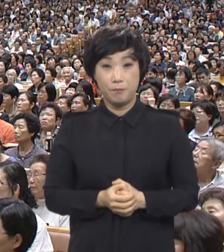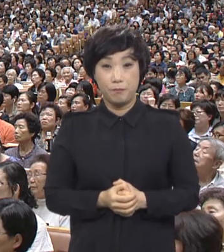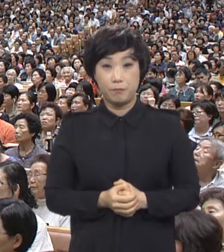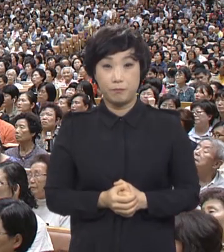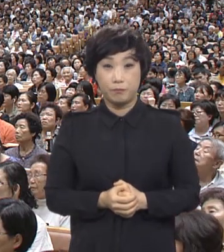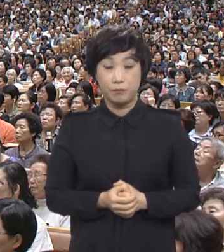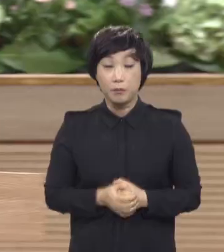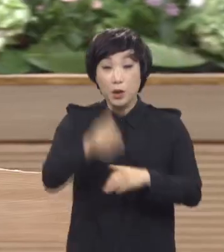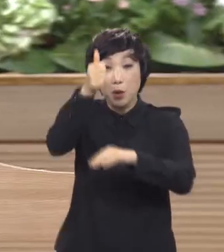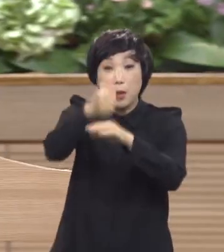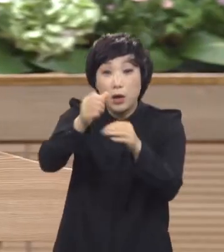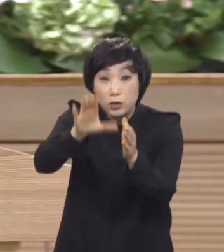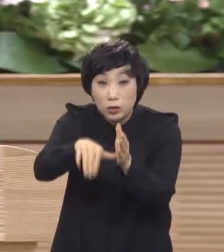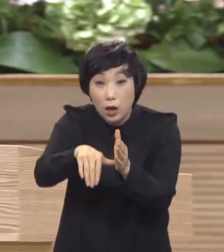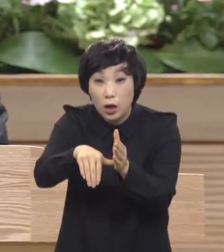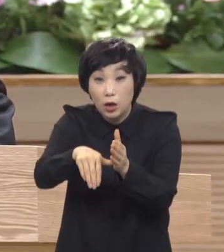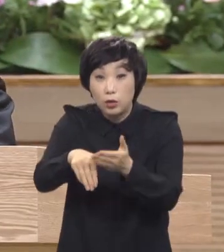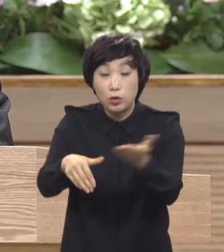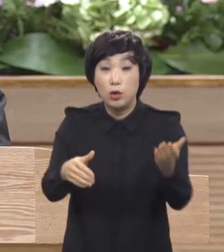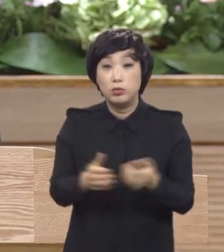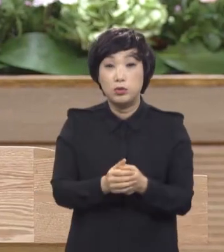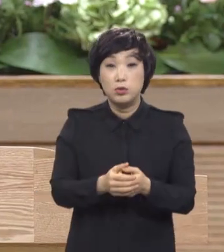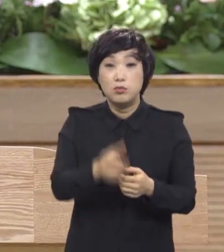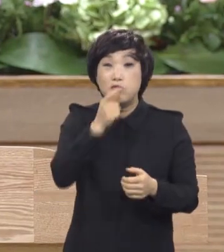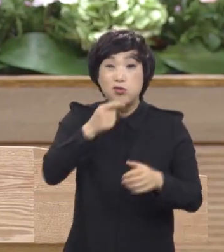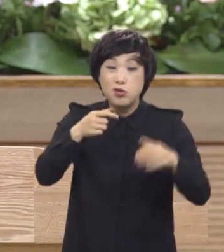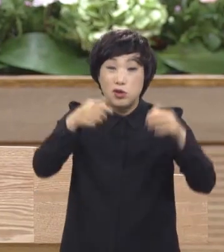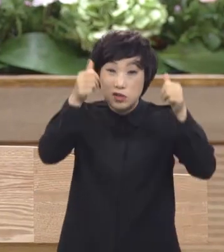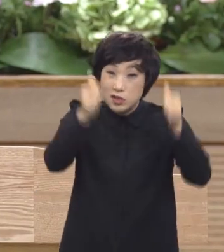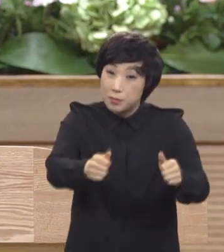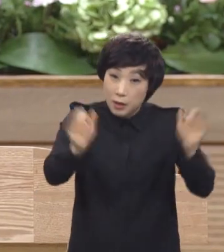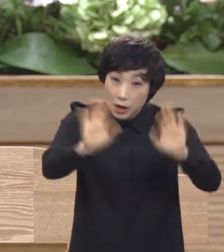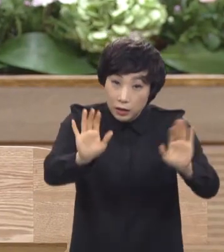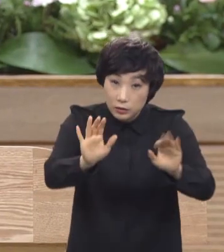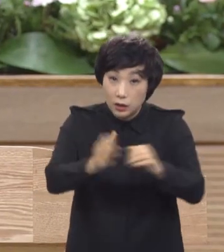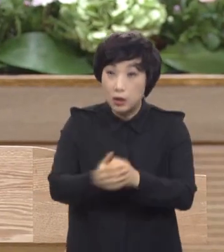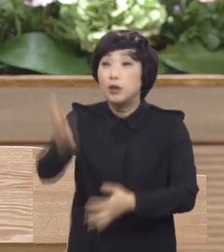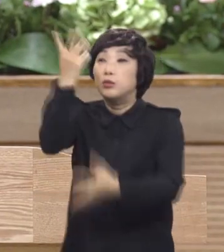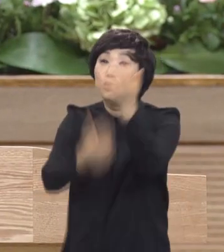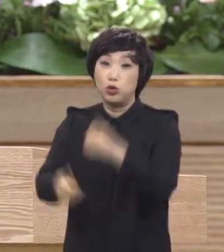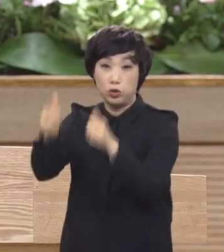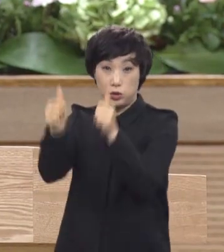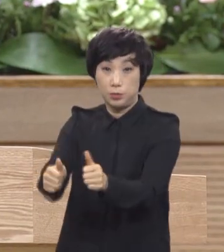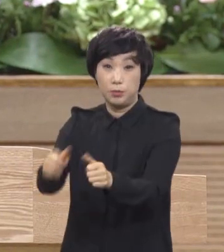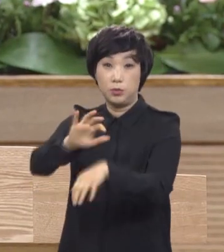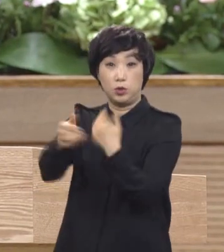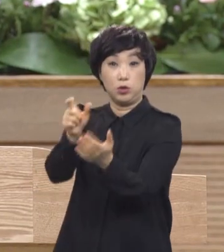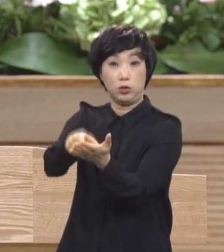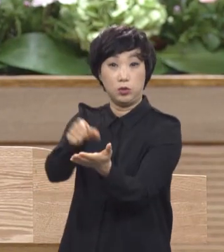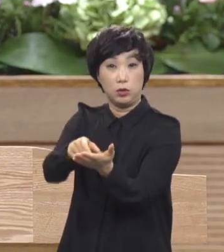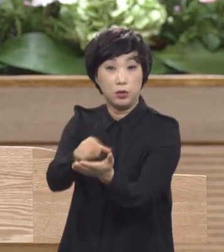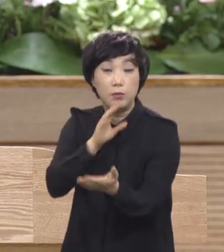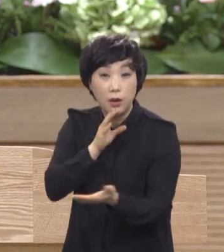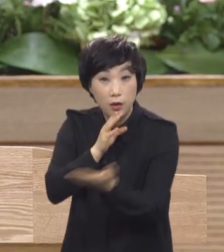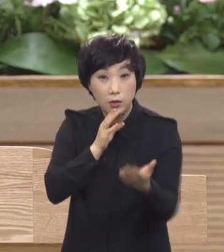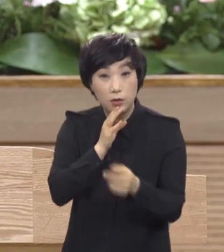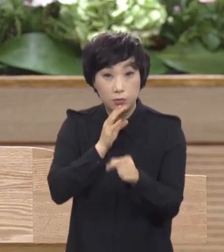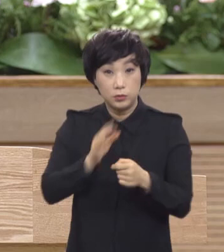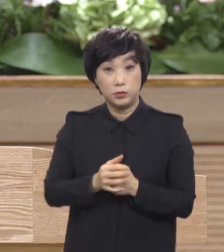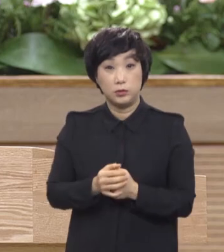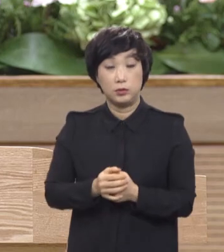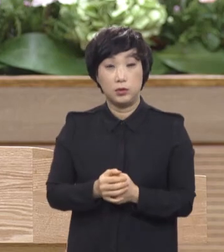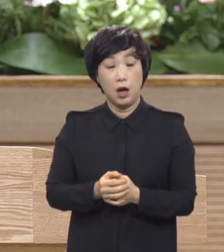마지막 때는 이제 분루 심판 안가라 그렇지 않고 분루 심판해버린다고 해요 분루 심판해버린다